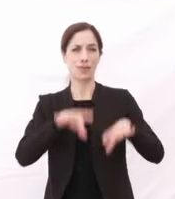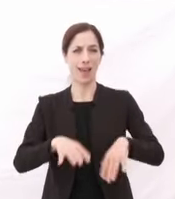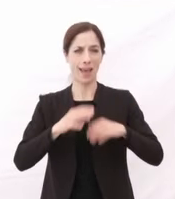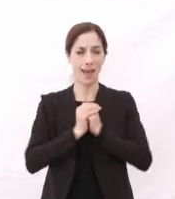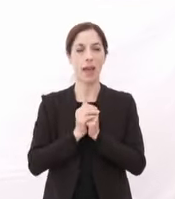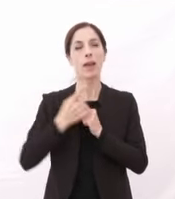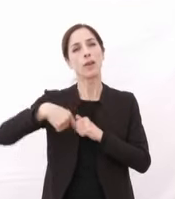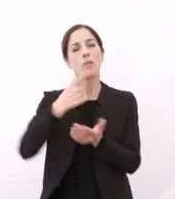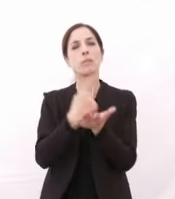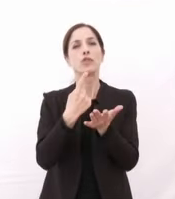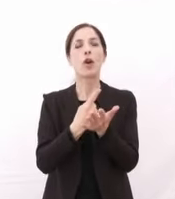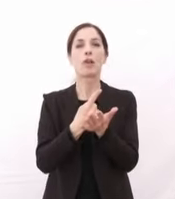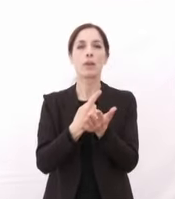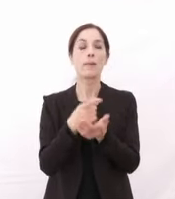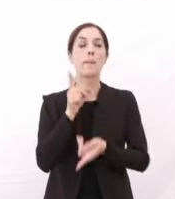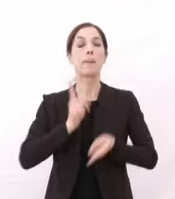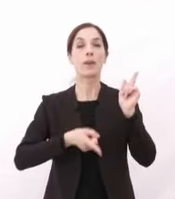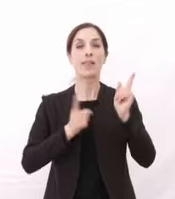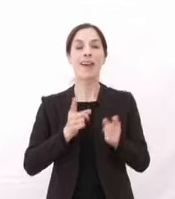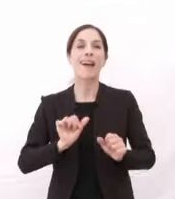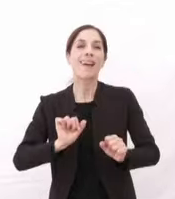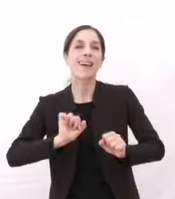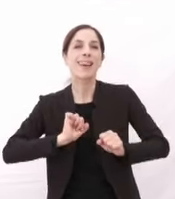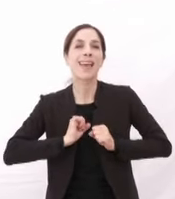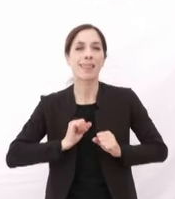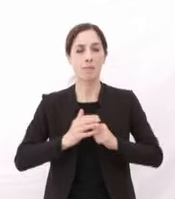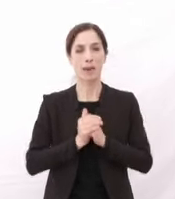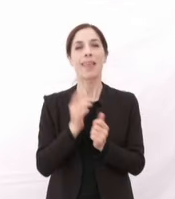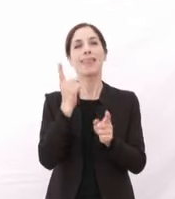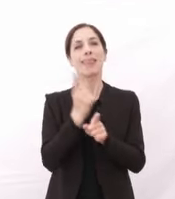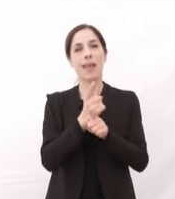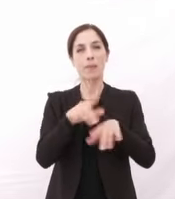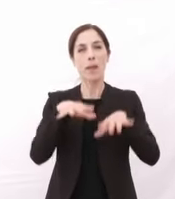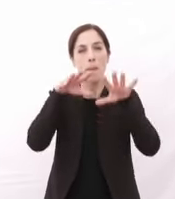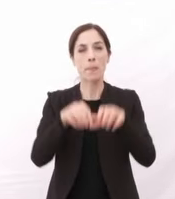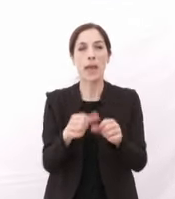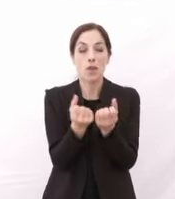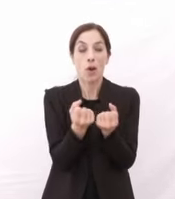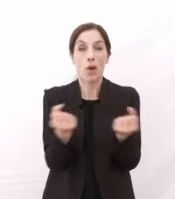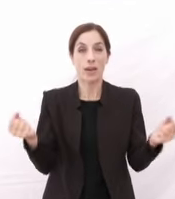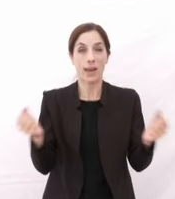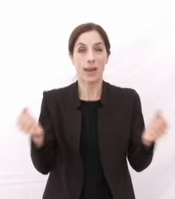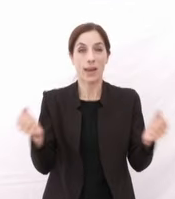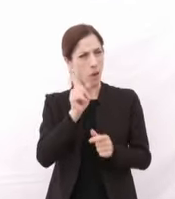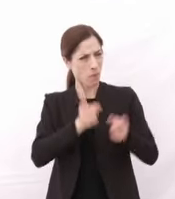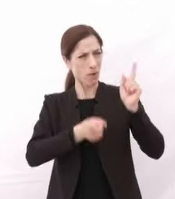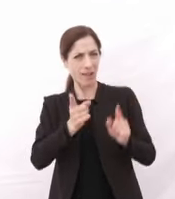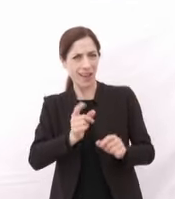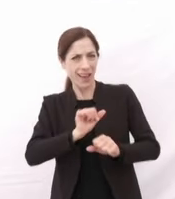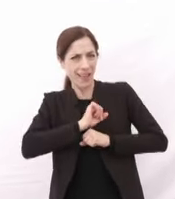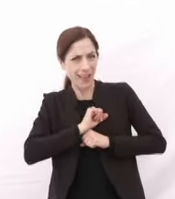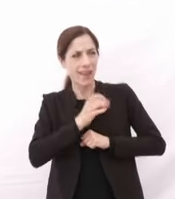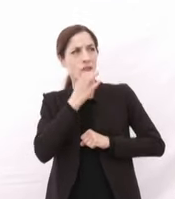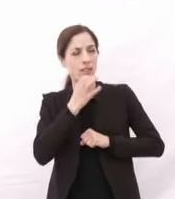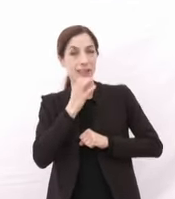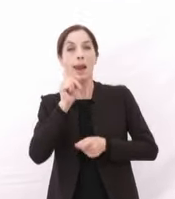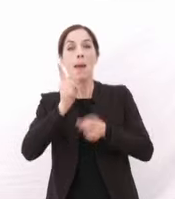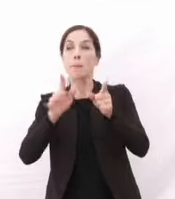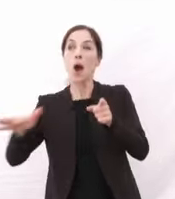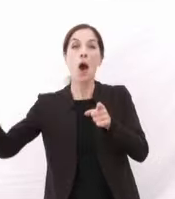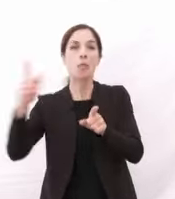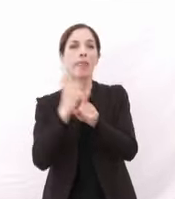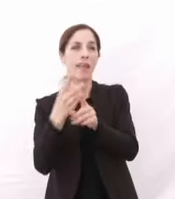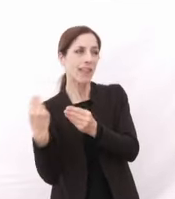politica credibile che deve prendersi degli impegni concreti, ma la politica credibile ha bisogno di una legittimazione popolare.